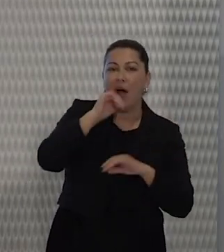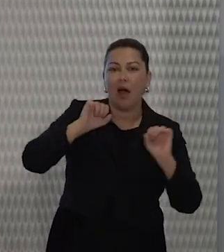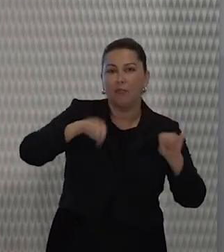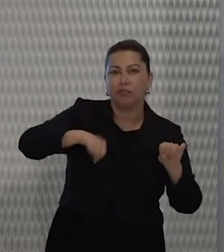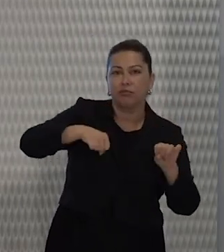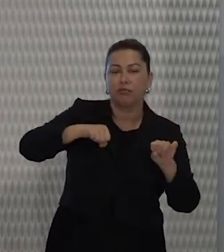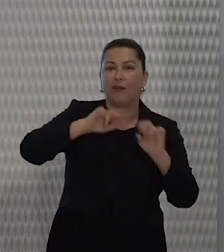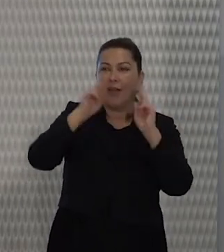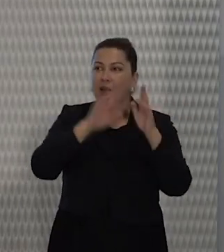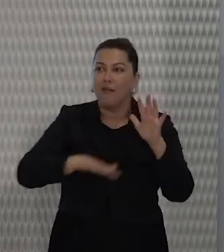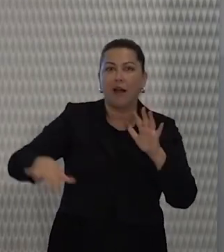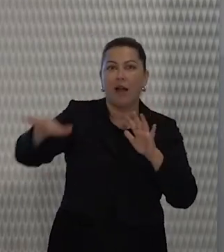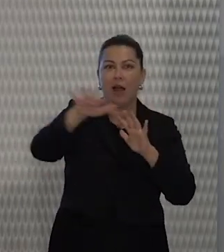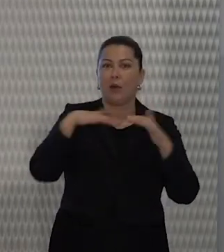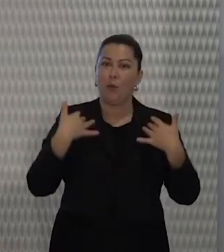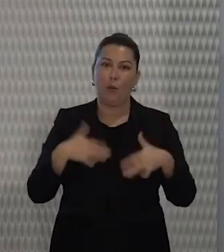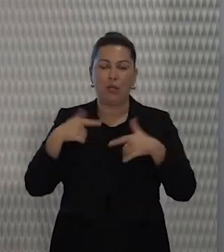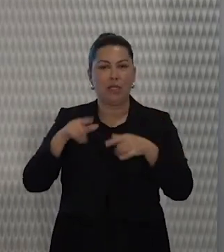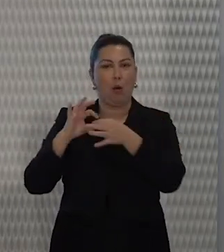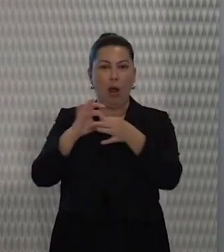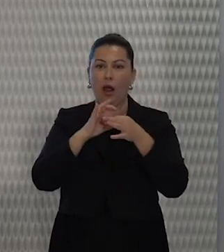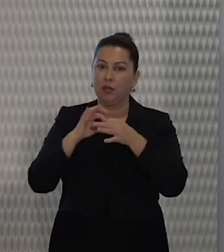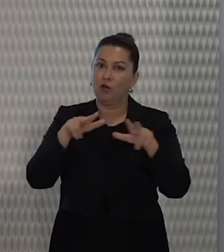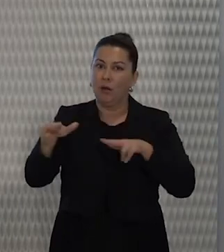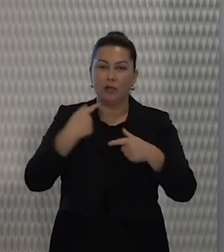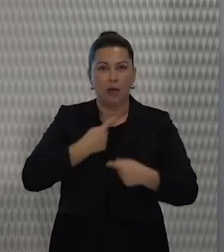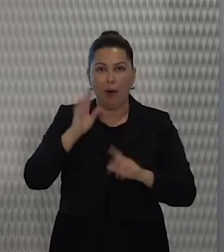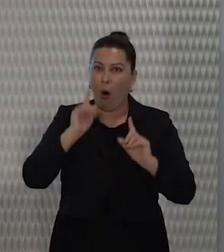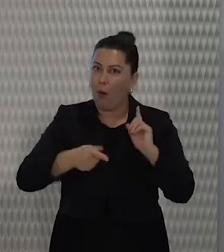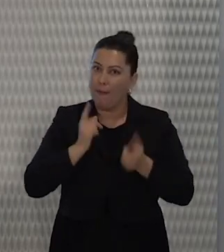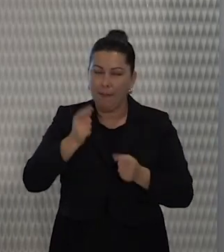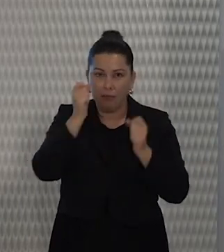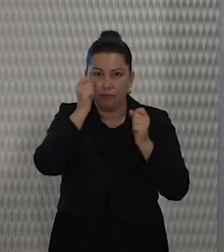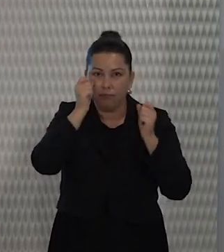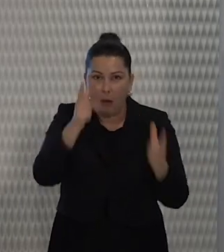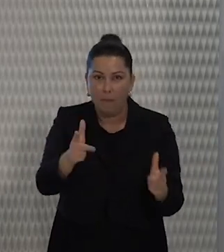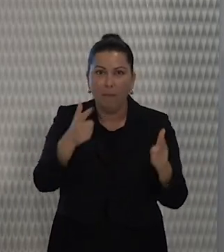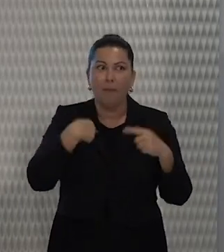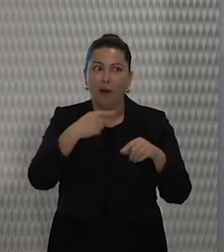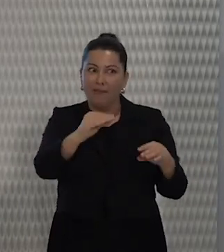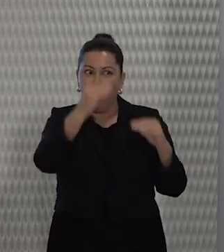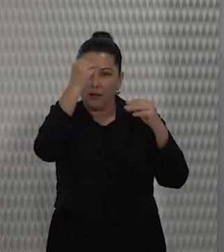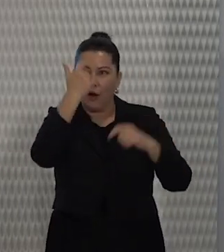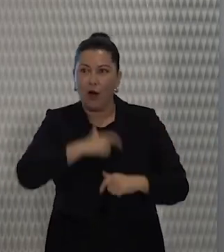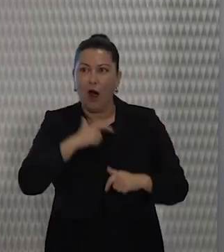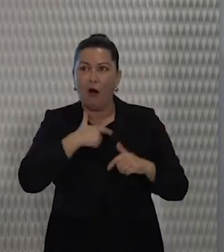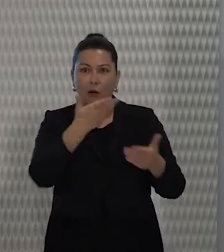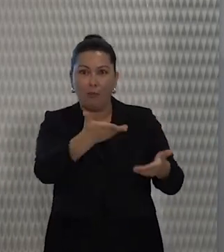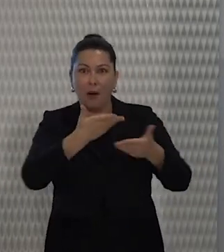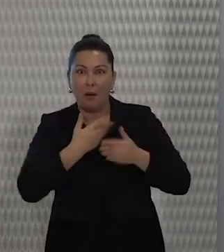zu managen, ja, manchmal staune ich selber darüber, dass mir das anvertraut wurde oder dass ich das